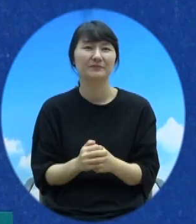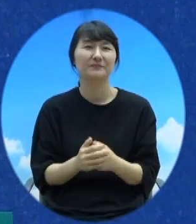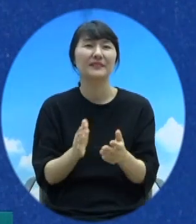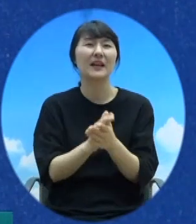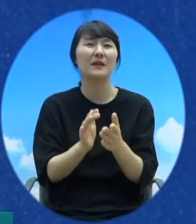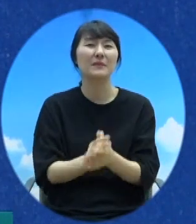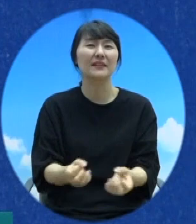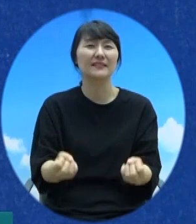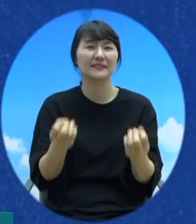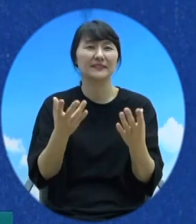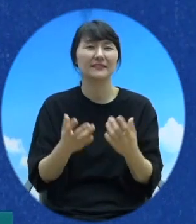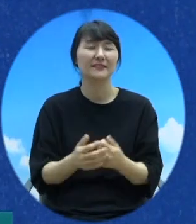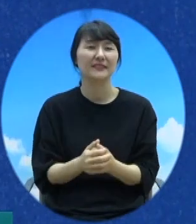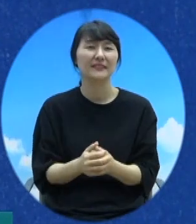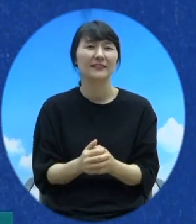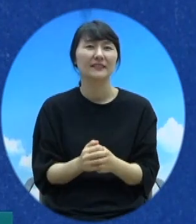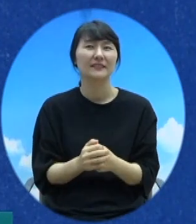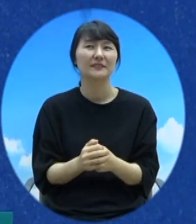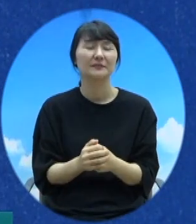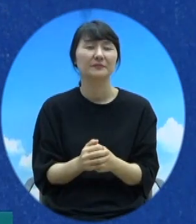할렐루야.